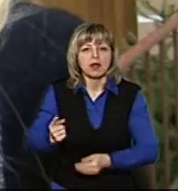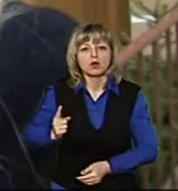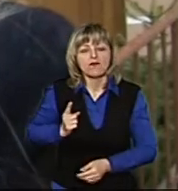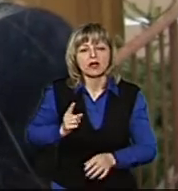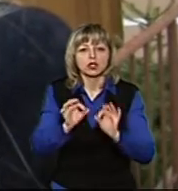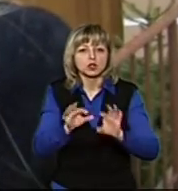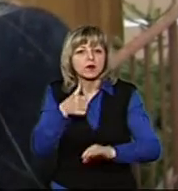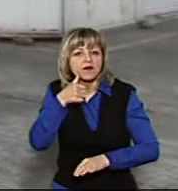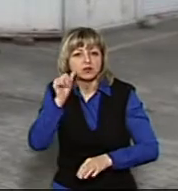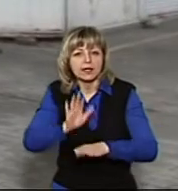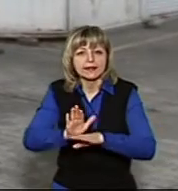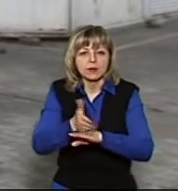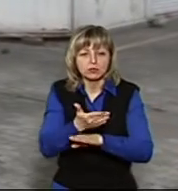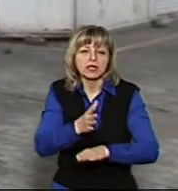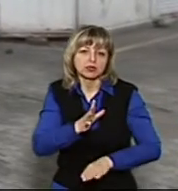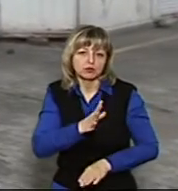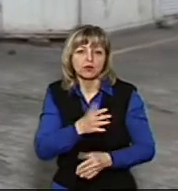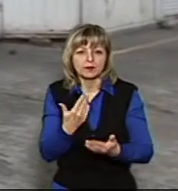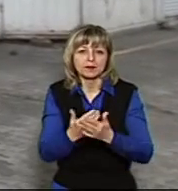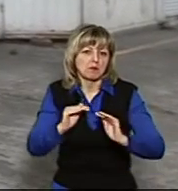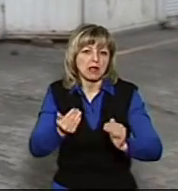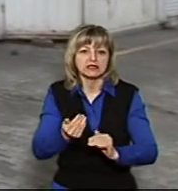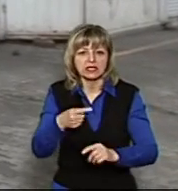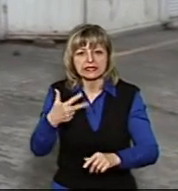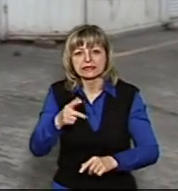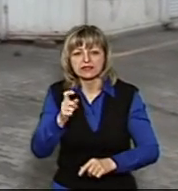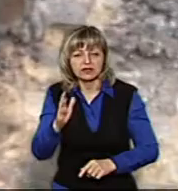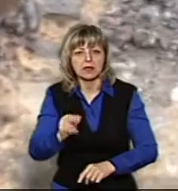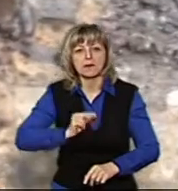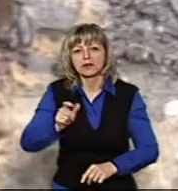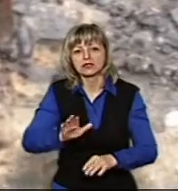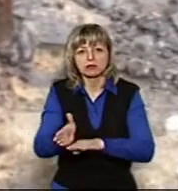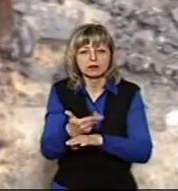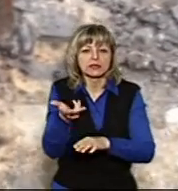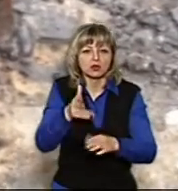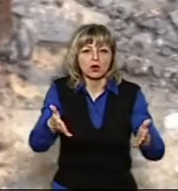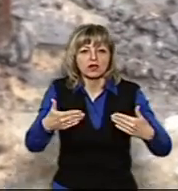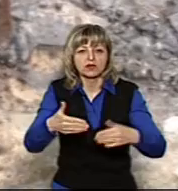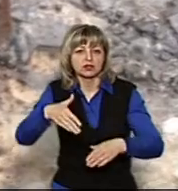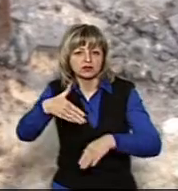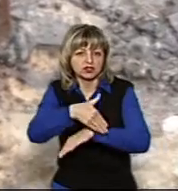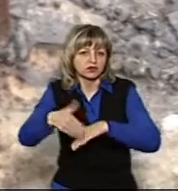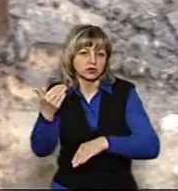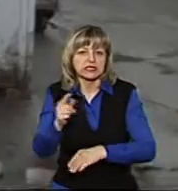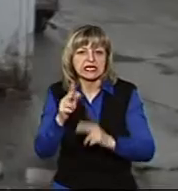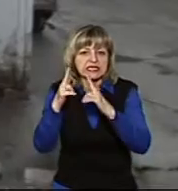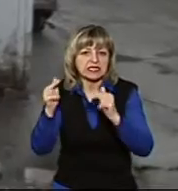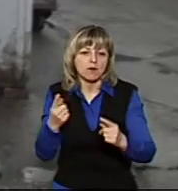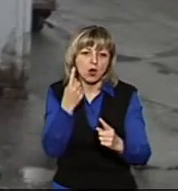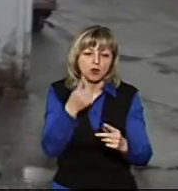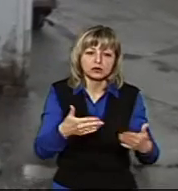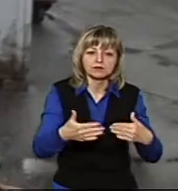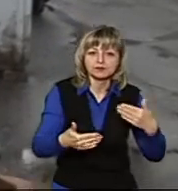розповіла, вчорашній демонтаж тривав менше півгодини. Працівники демонтували троє воріт з боку вулиці Замкової і одні з боку